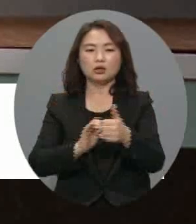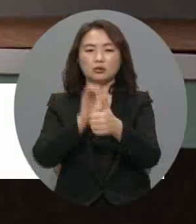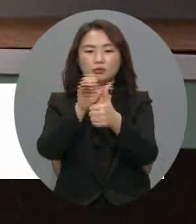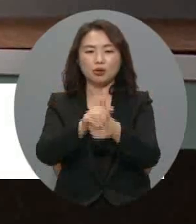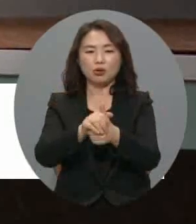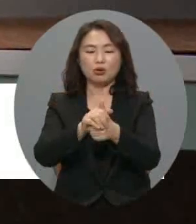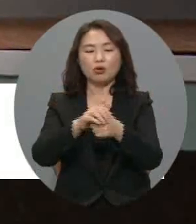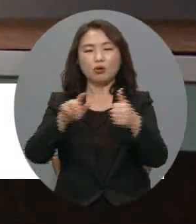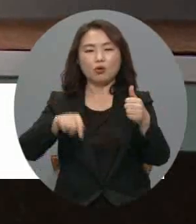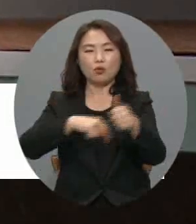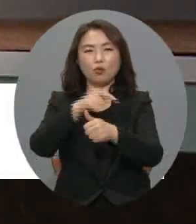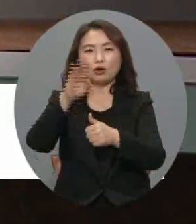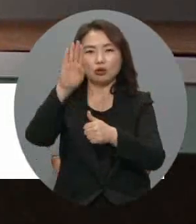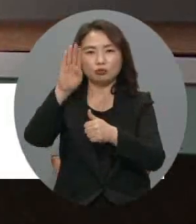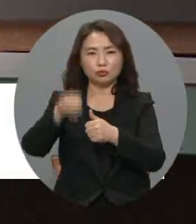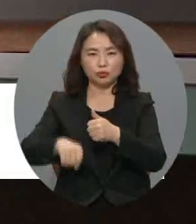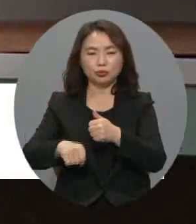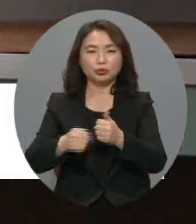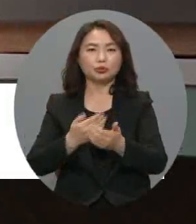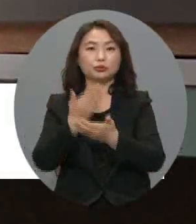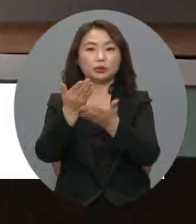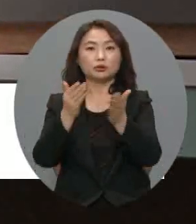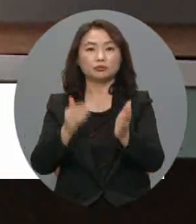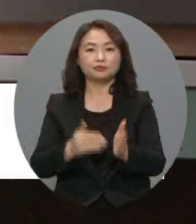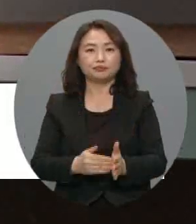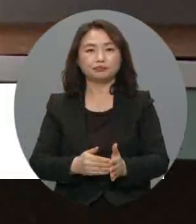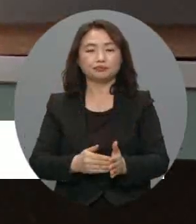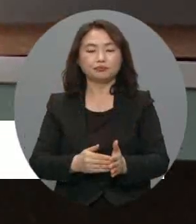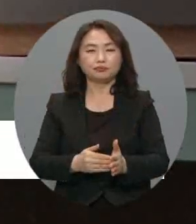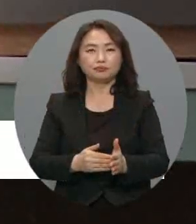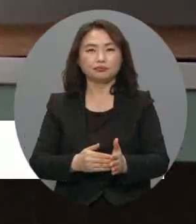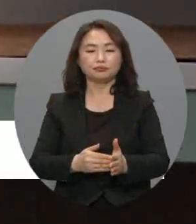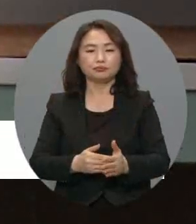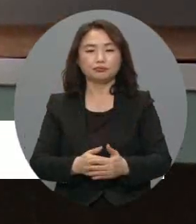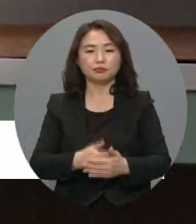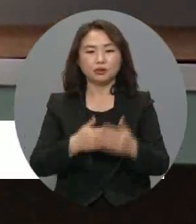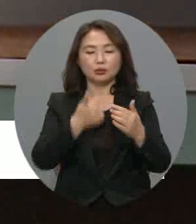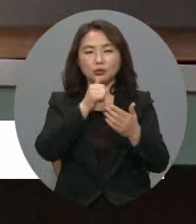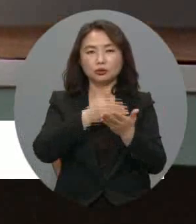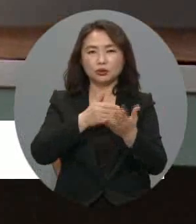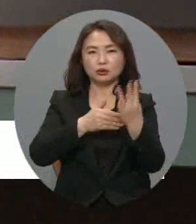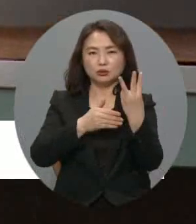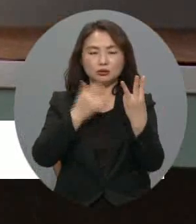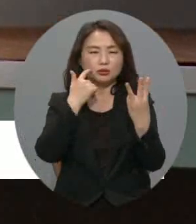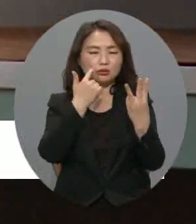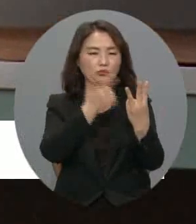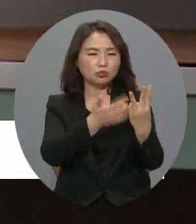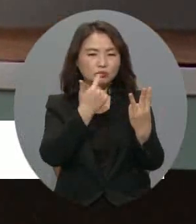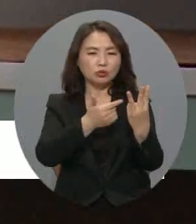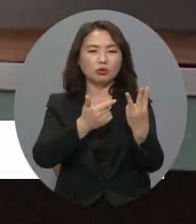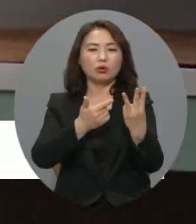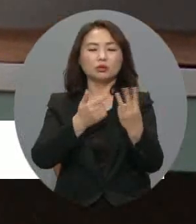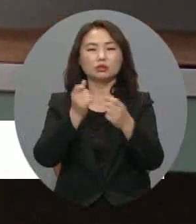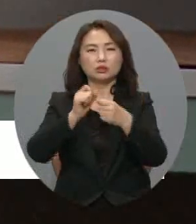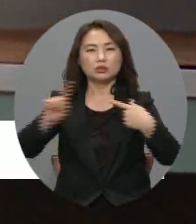관리자로 임명을 해가지고 저게 환경부에다가 변호사 세분 자문을 받아가지고